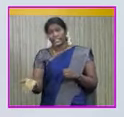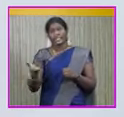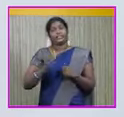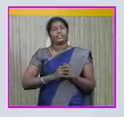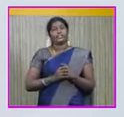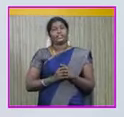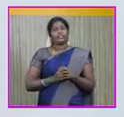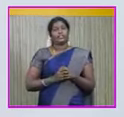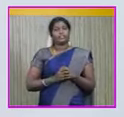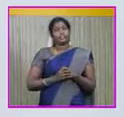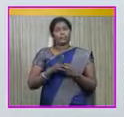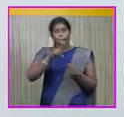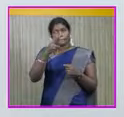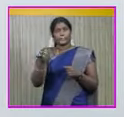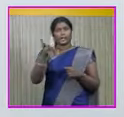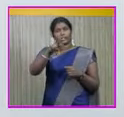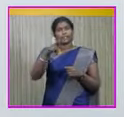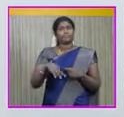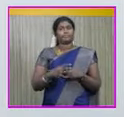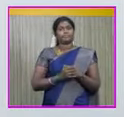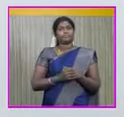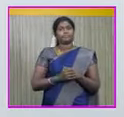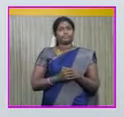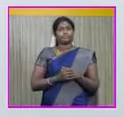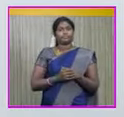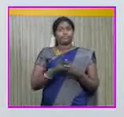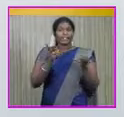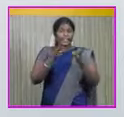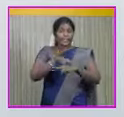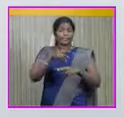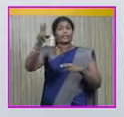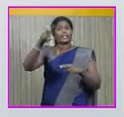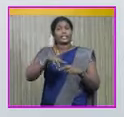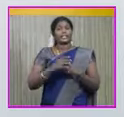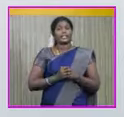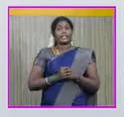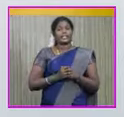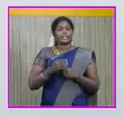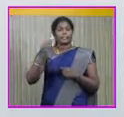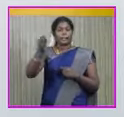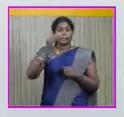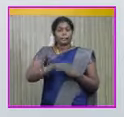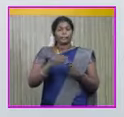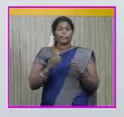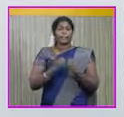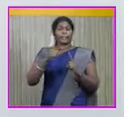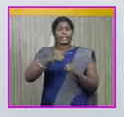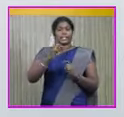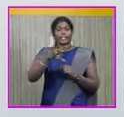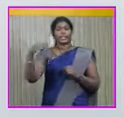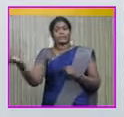வலது பக்கத்துக்கு வருகிறது. அதாவது ரெண்டு டேர்ம்ஸை இடம் மாற்றிட்டேன், பிடியை இங்கே கொண்டு வந்திருக்கேன், சியூவை அங்கே